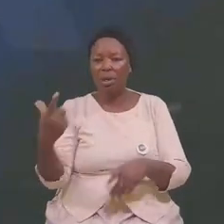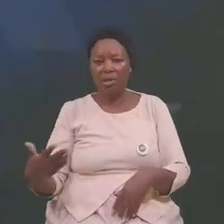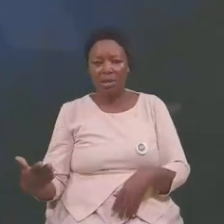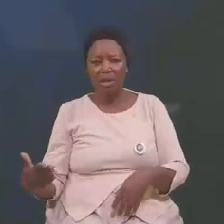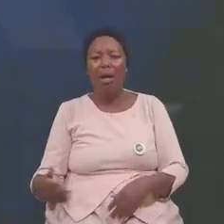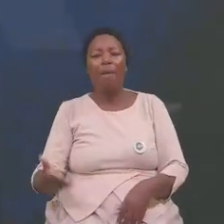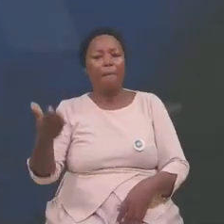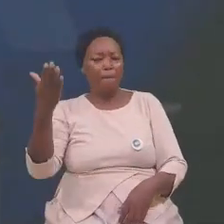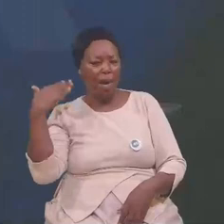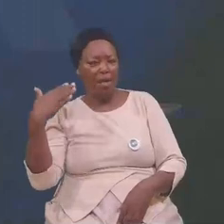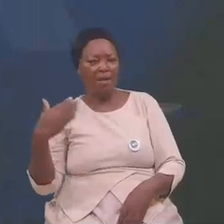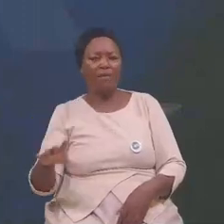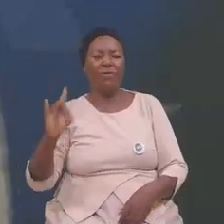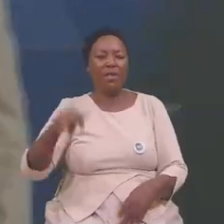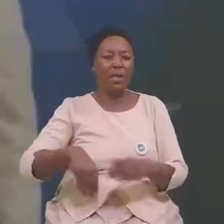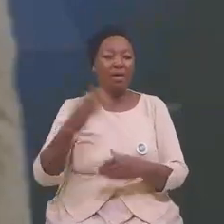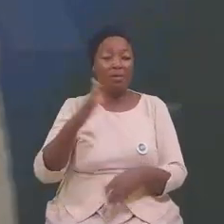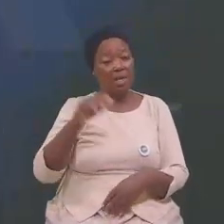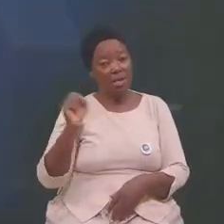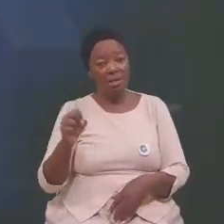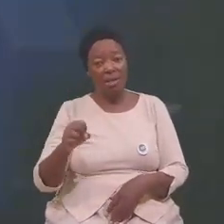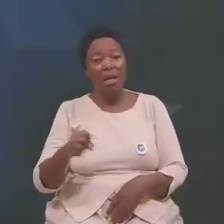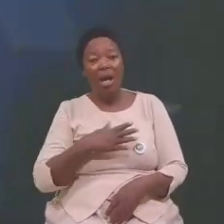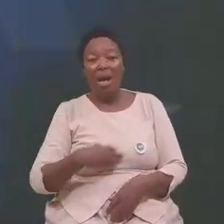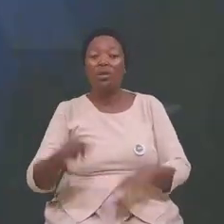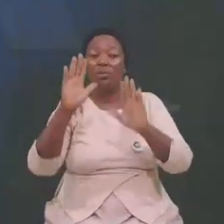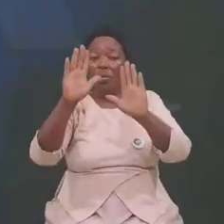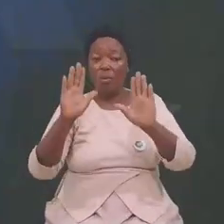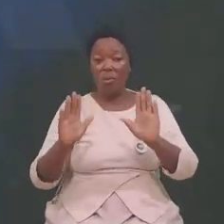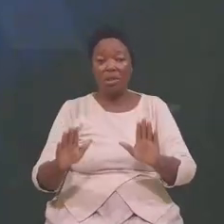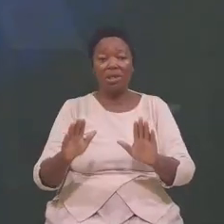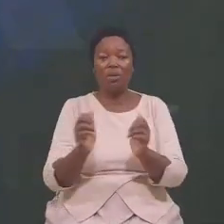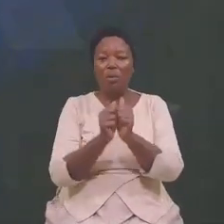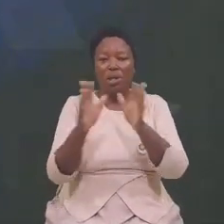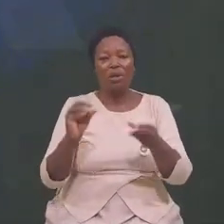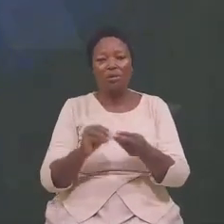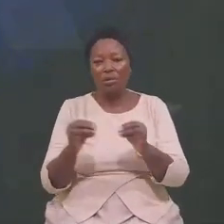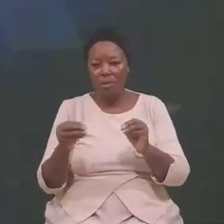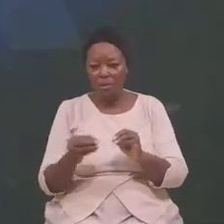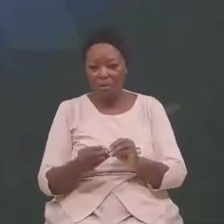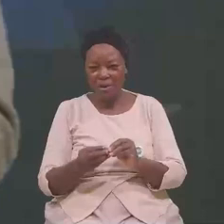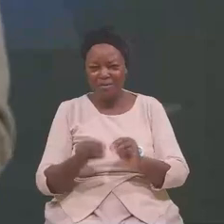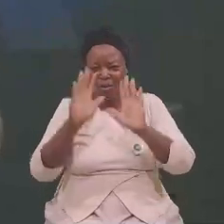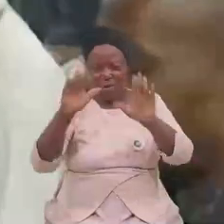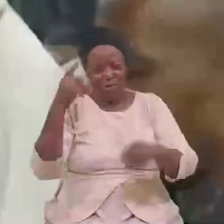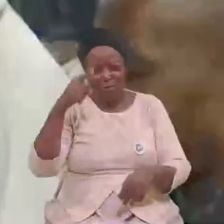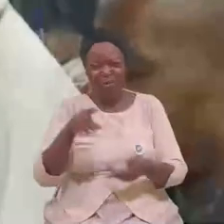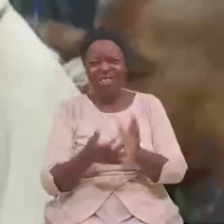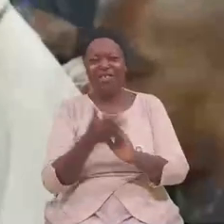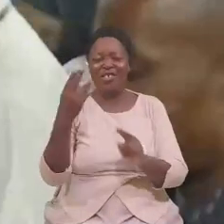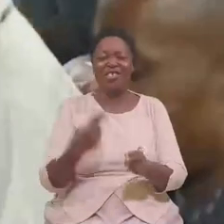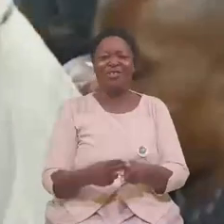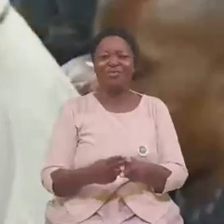et insondables, des merveilles sans nombre, des prodiges dans ta vie,